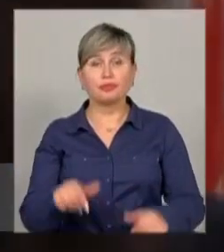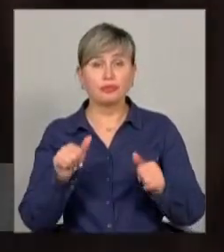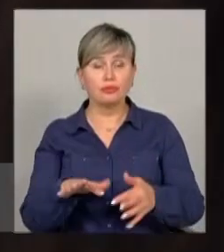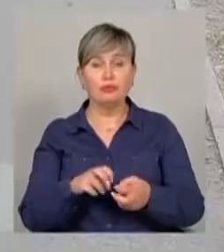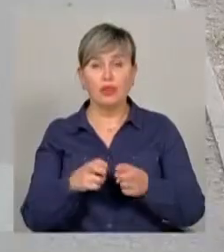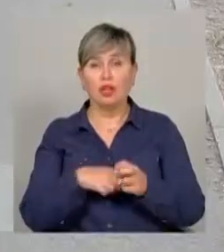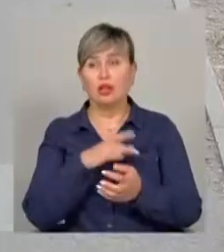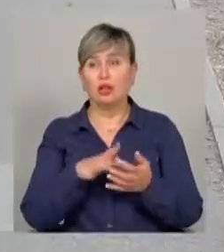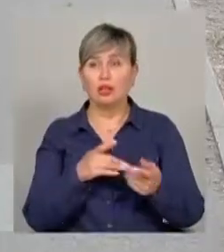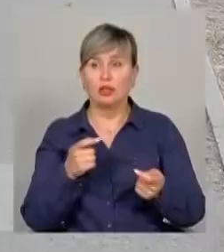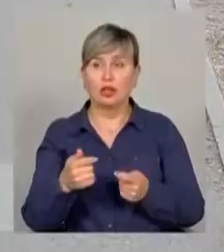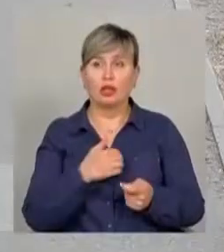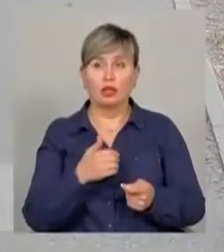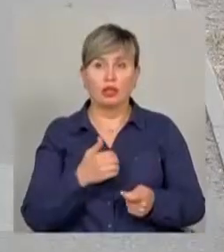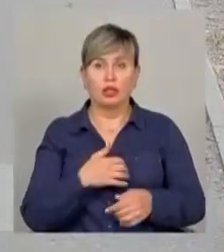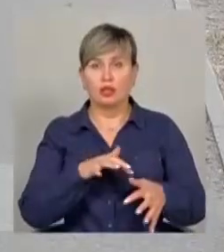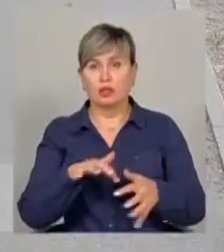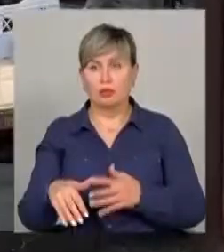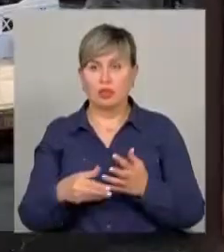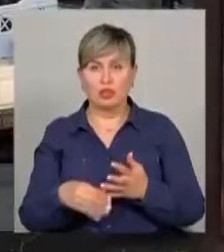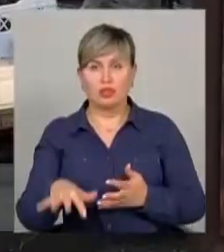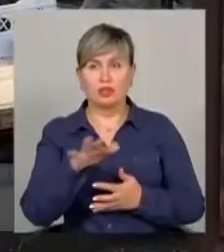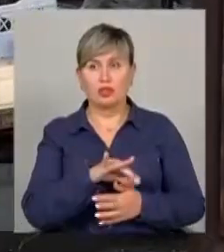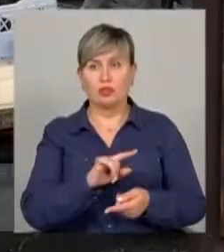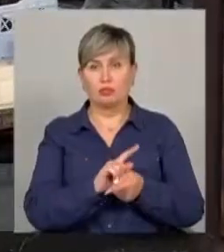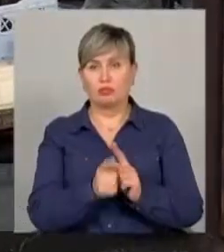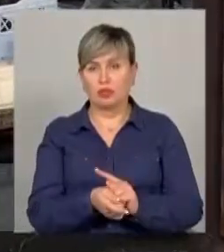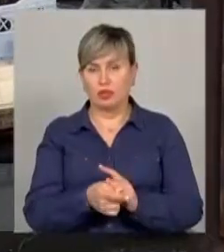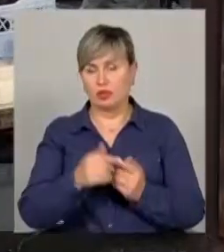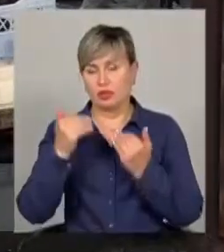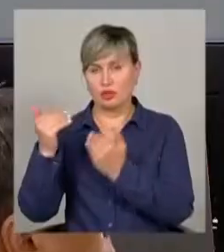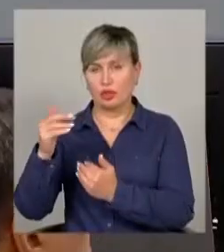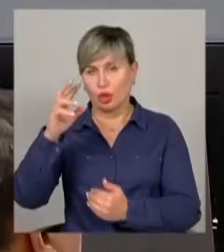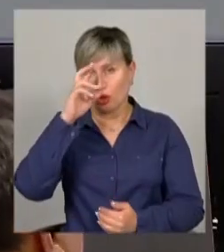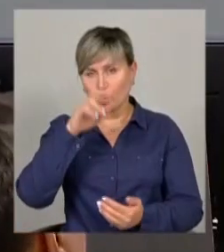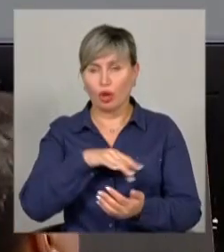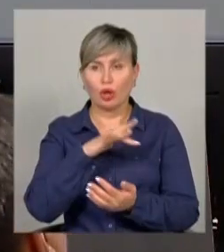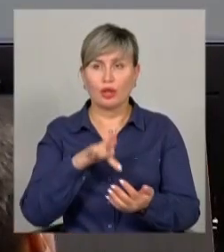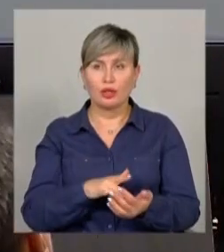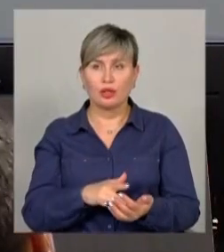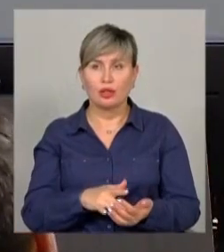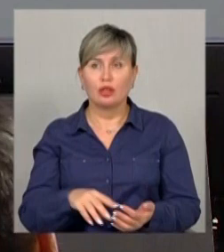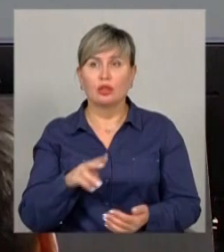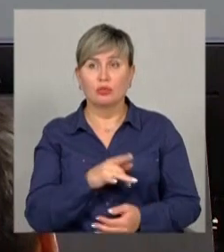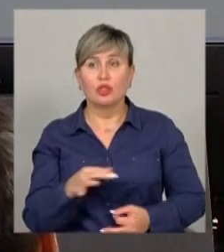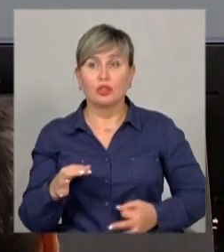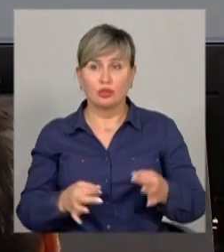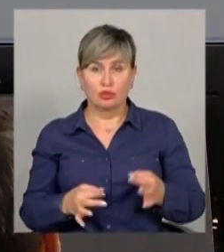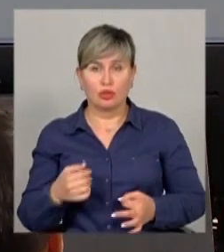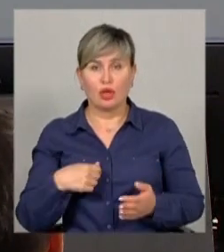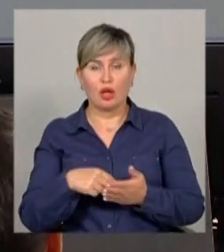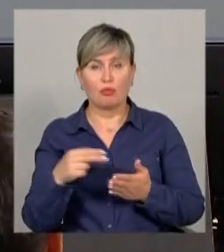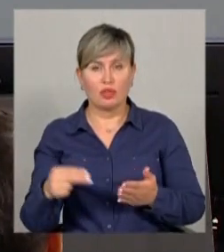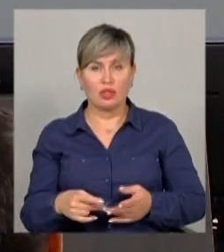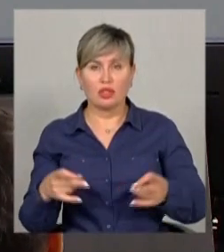городской администрации намерены изъять землю и перевести ее на баланс города. К сожалению, судимся. Я подписал